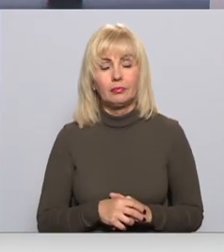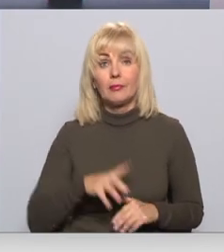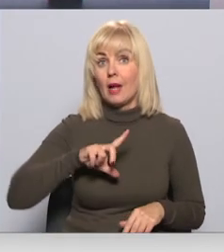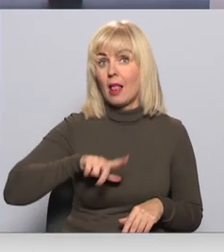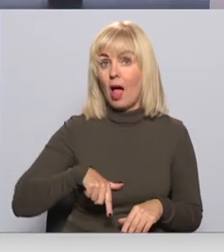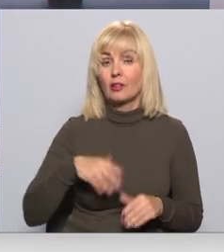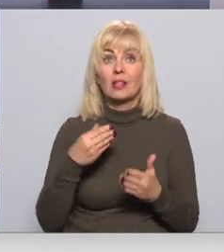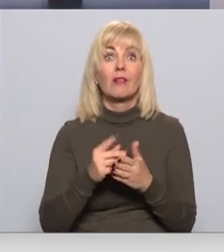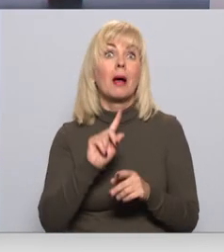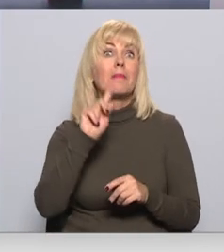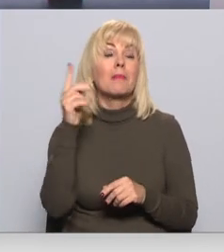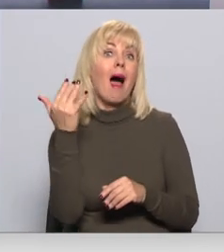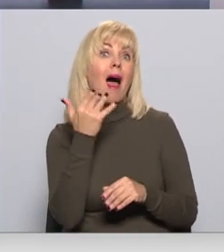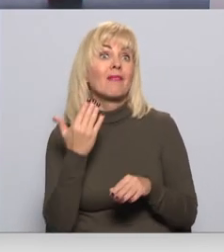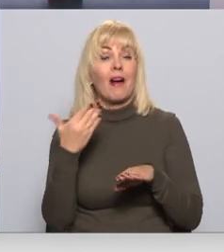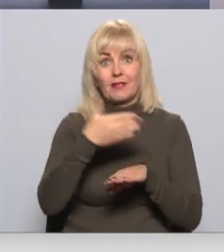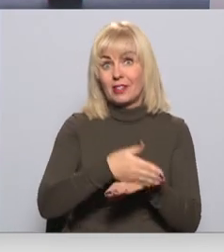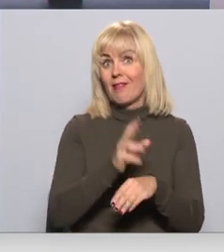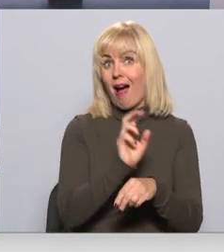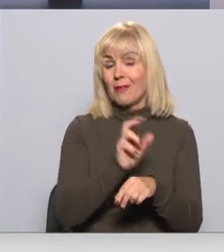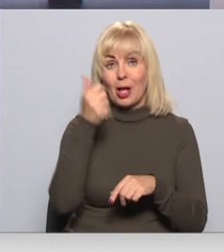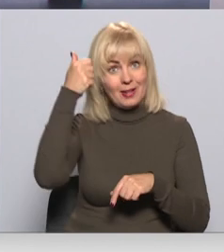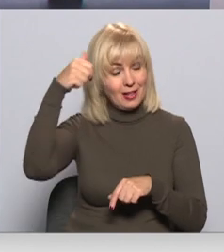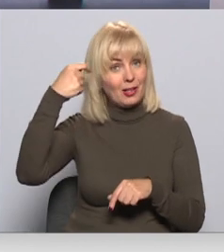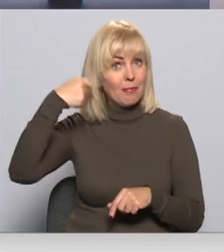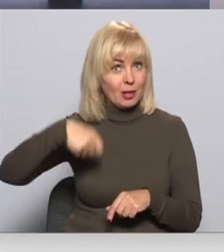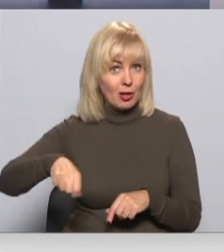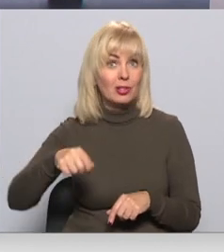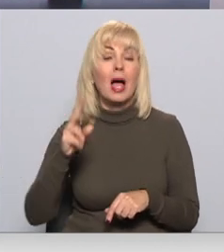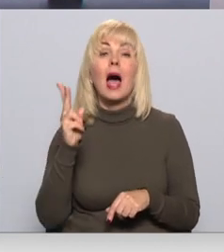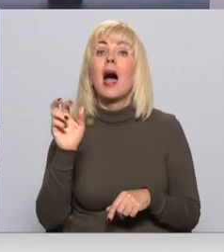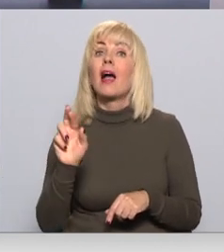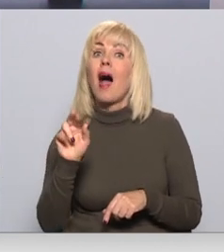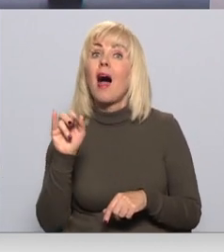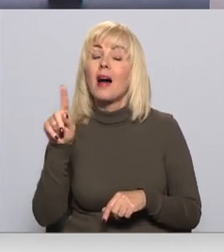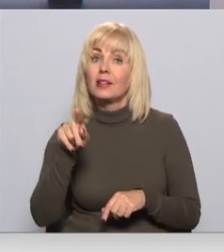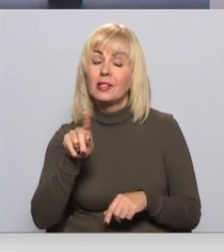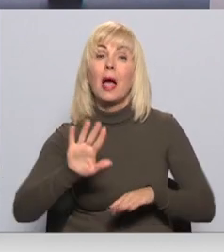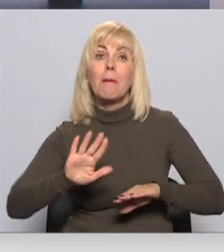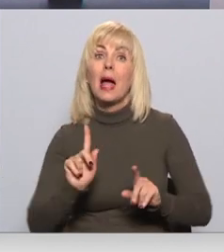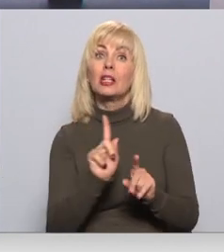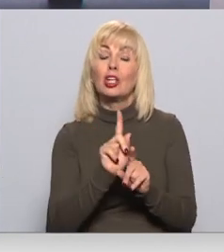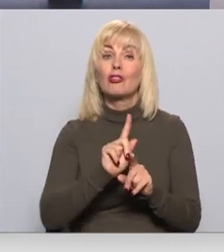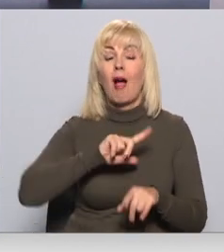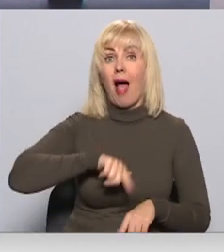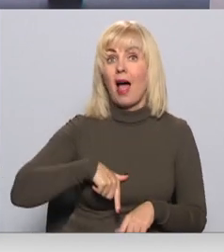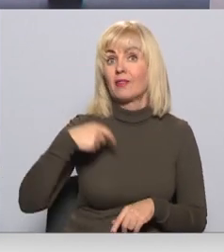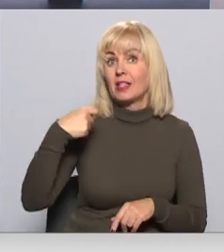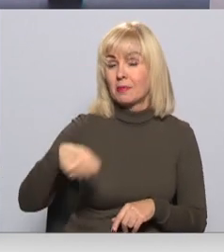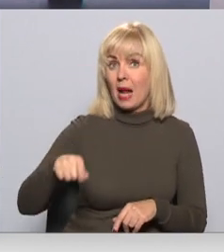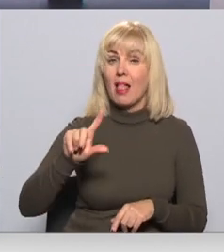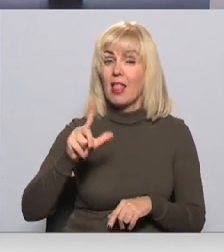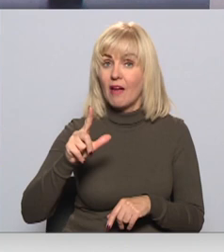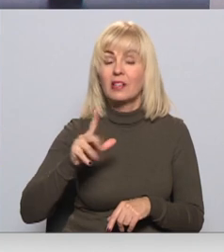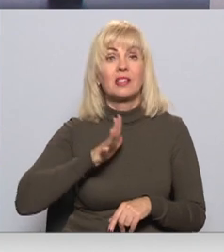Latviju savā pirmajā ārvalstu vizītē apmeklējis Igaunijas prezidents Alars Karis. Taču tikšanos ar Latvijas prezidentu nācās